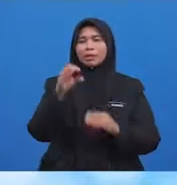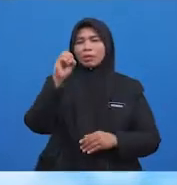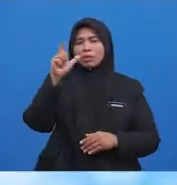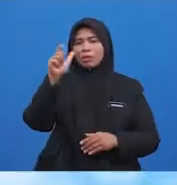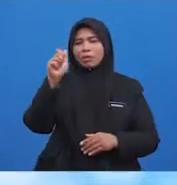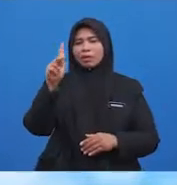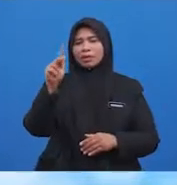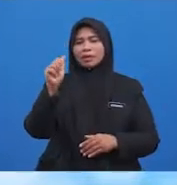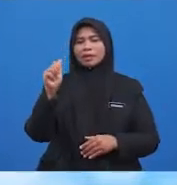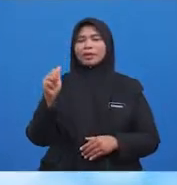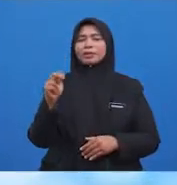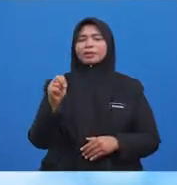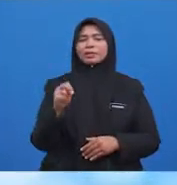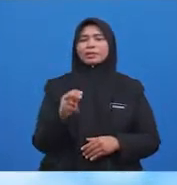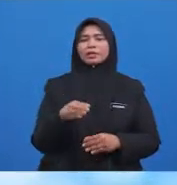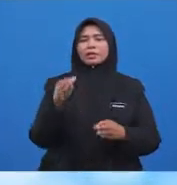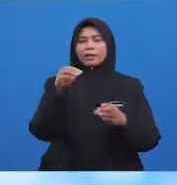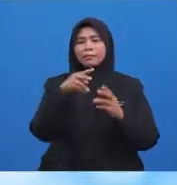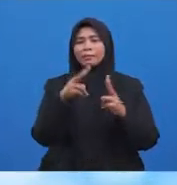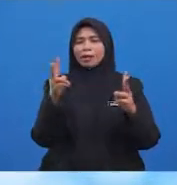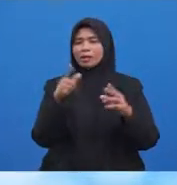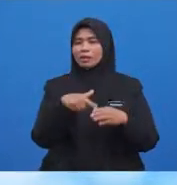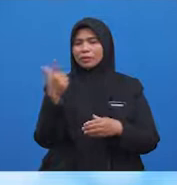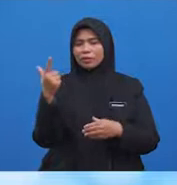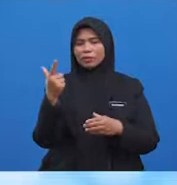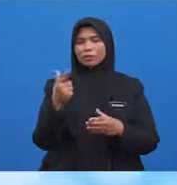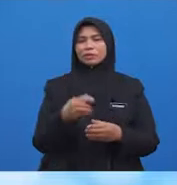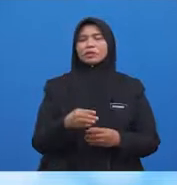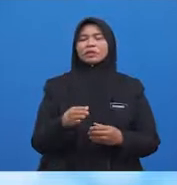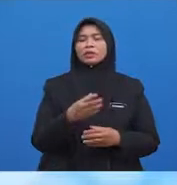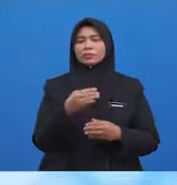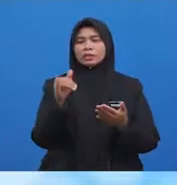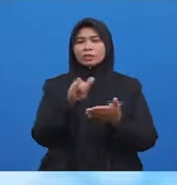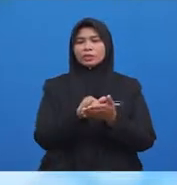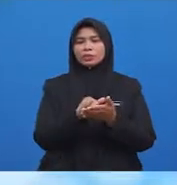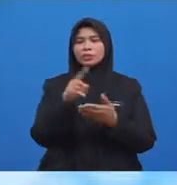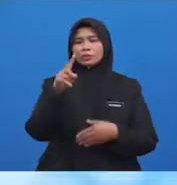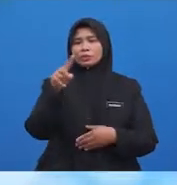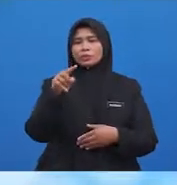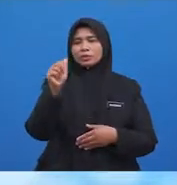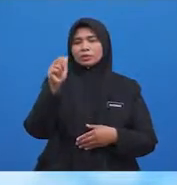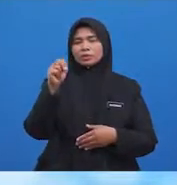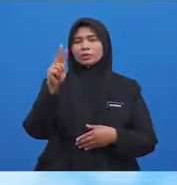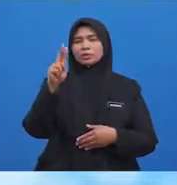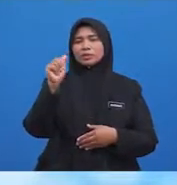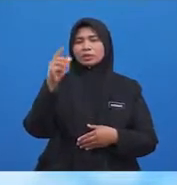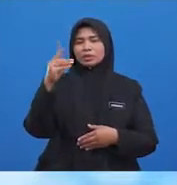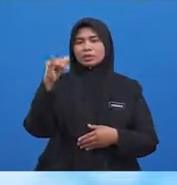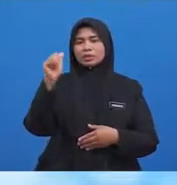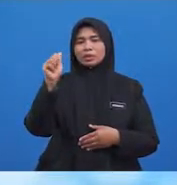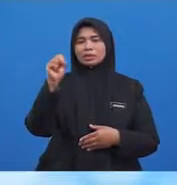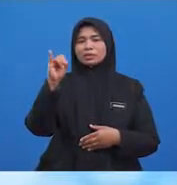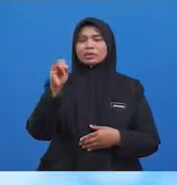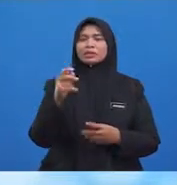yang berada di lapisan paling luar diikuti Zon radiasi yaitu lapisan